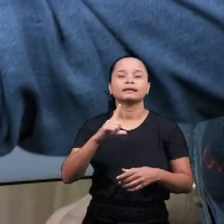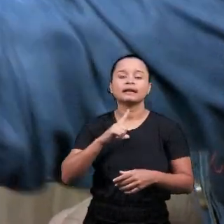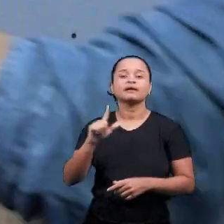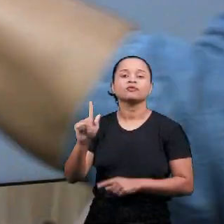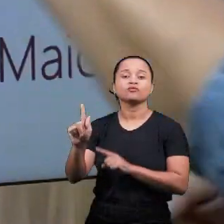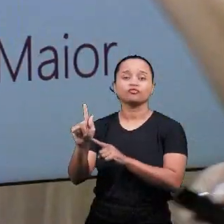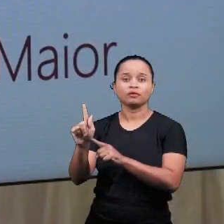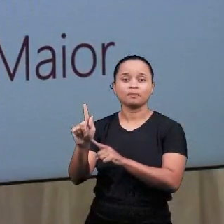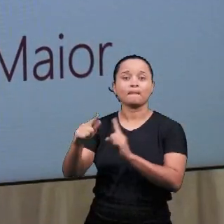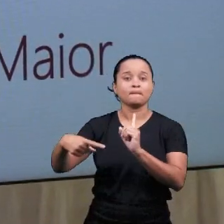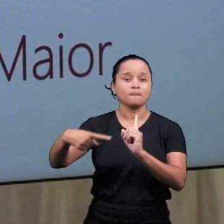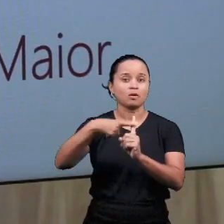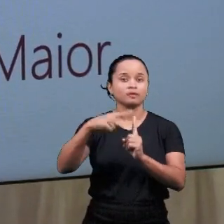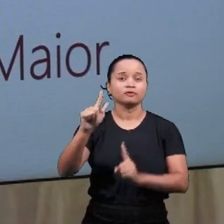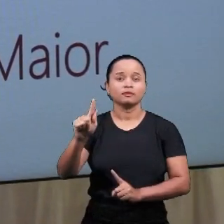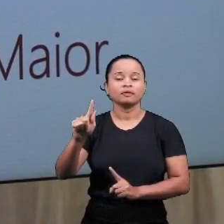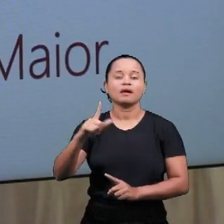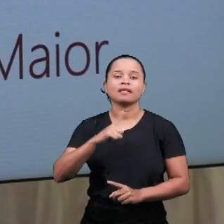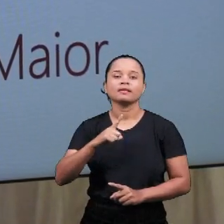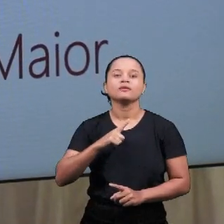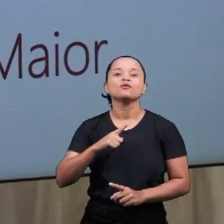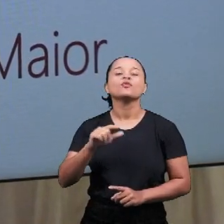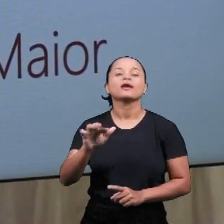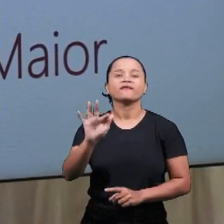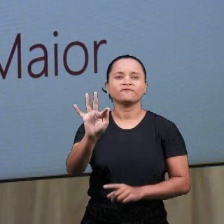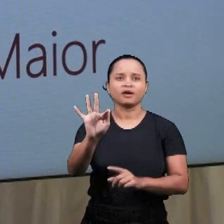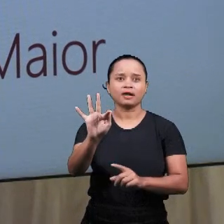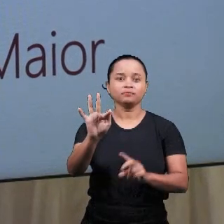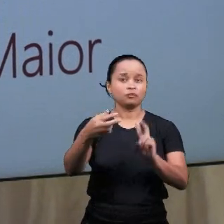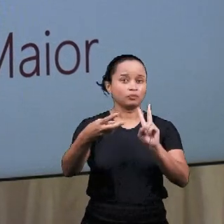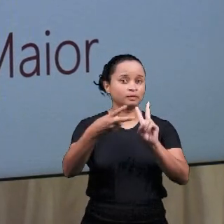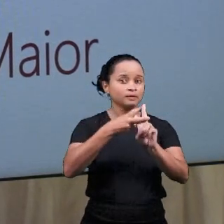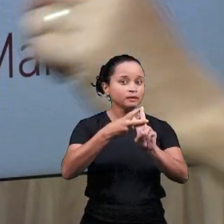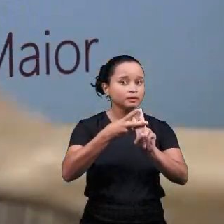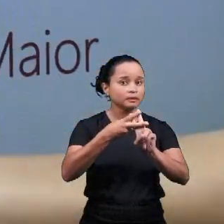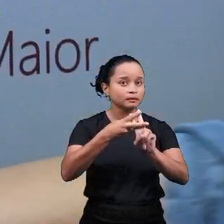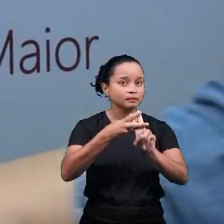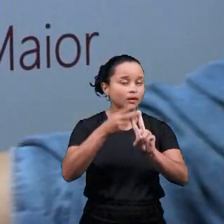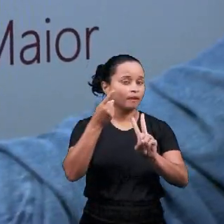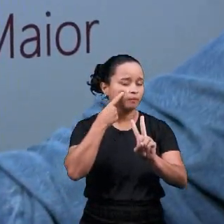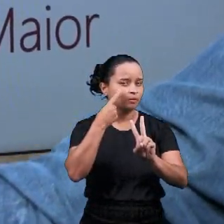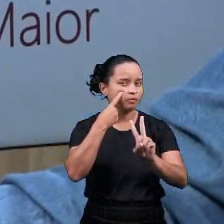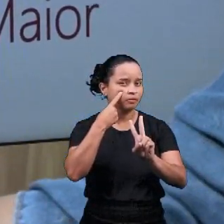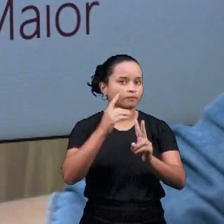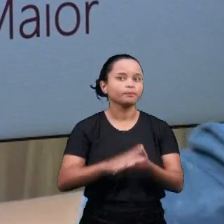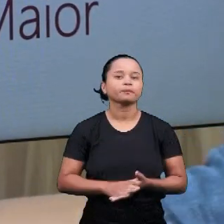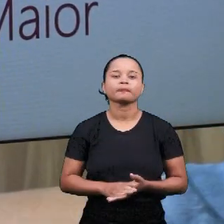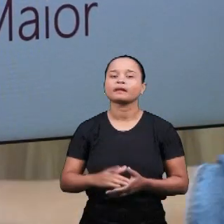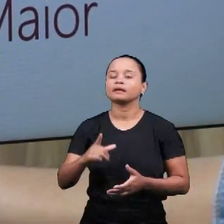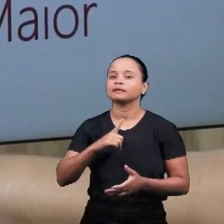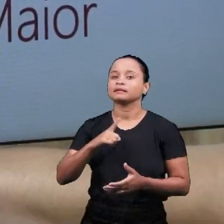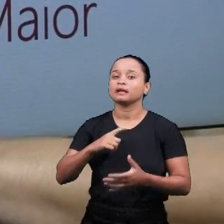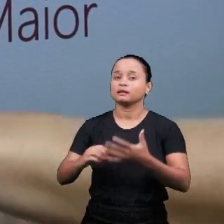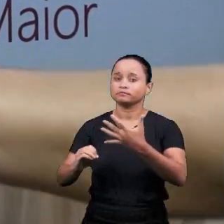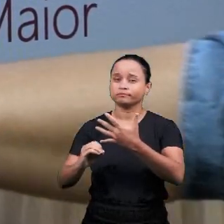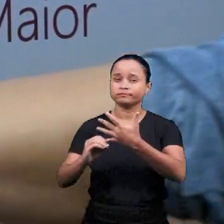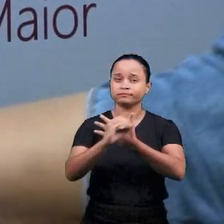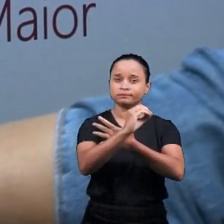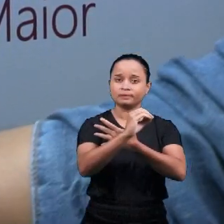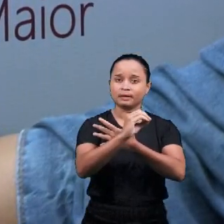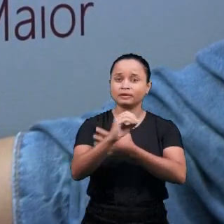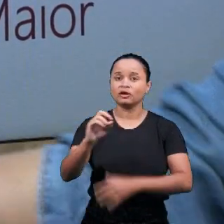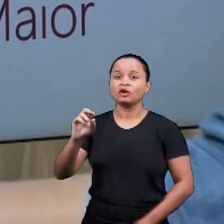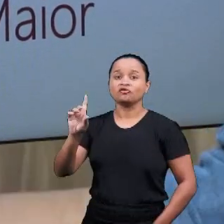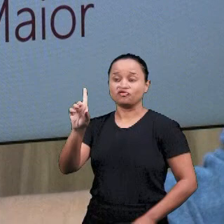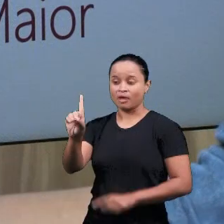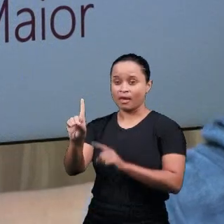avons joué la louange vient vers le milieu. La gamme de ré majeur a le fa